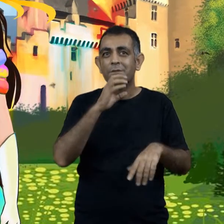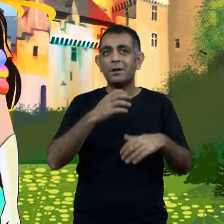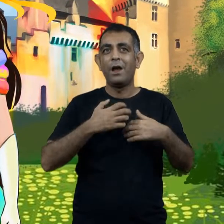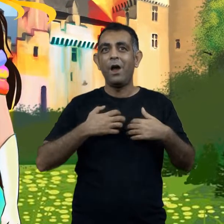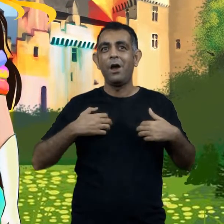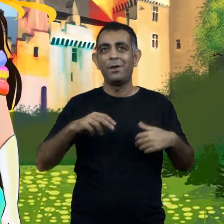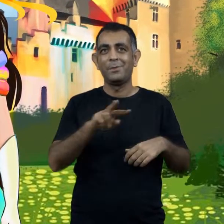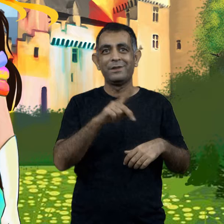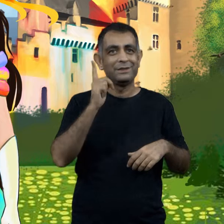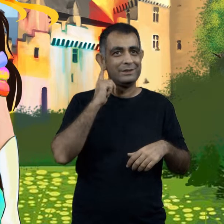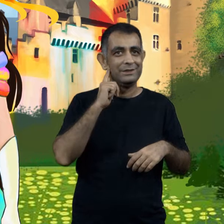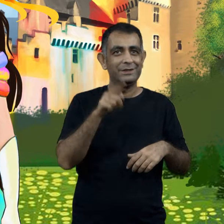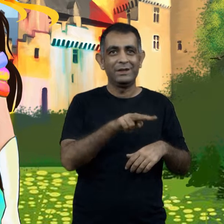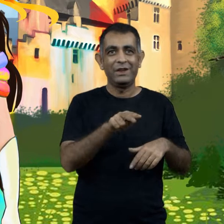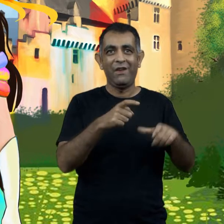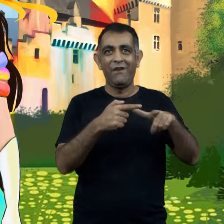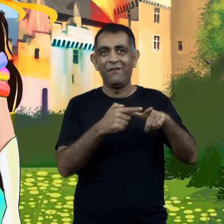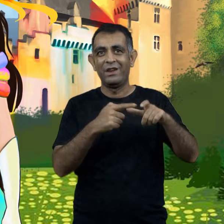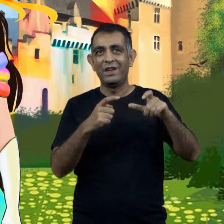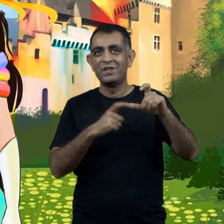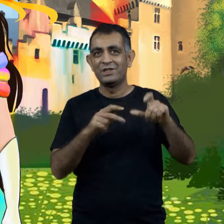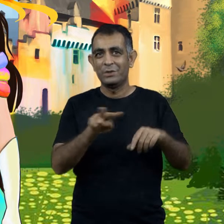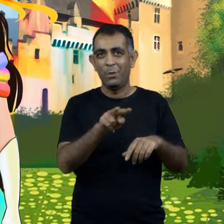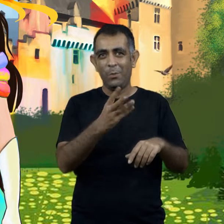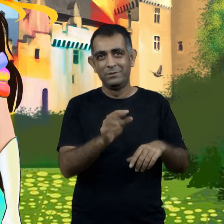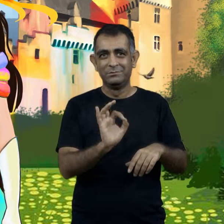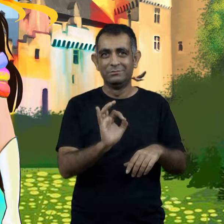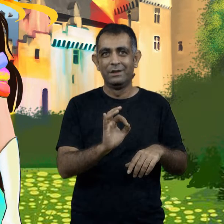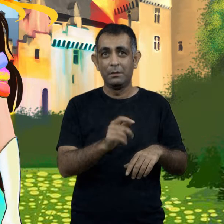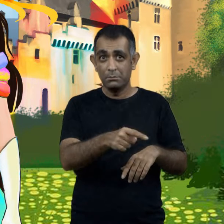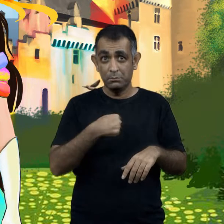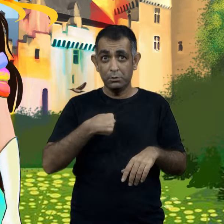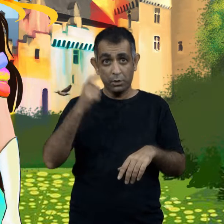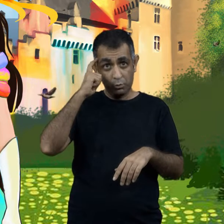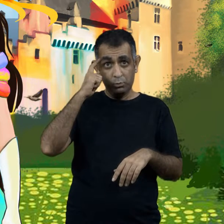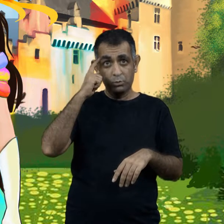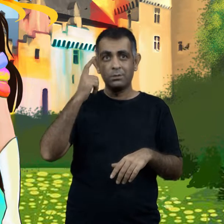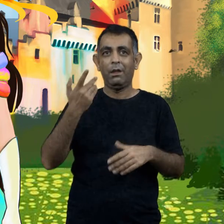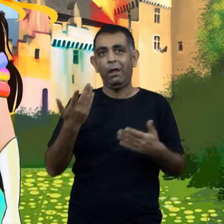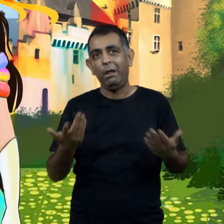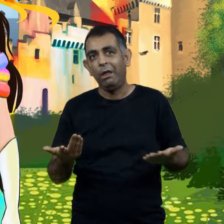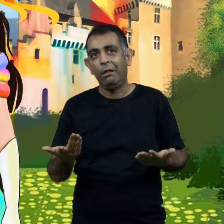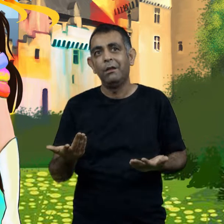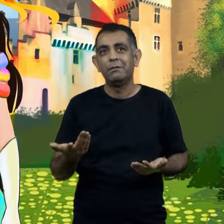Amasya'nın kahramanları Ferhat'la Şirin olmalısınız. Bizi tanıyor musunuz?